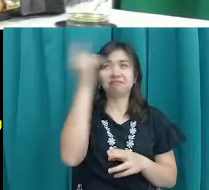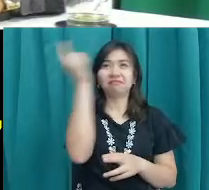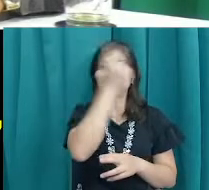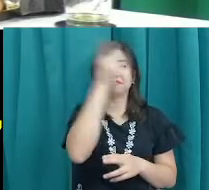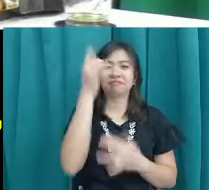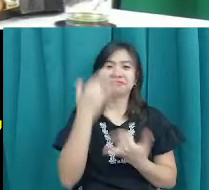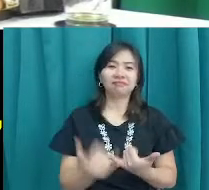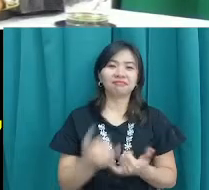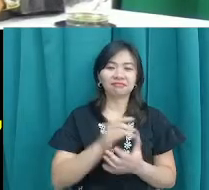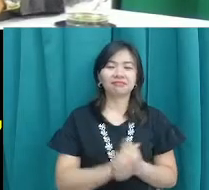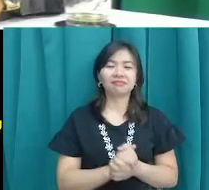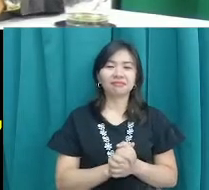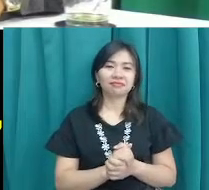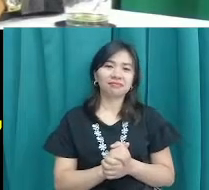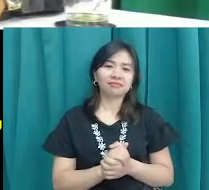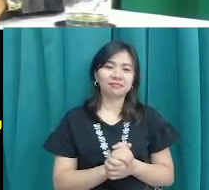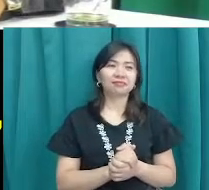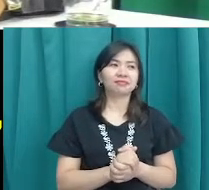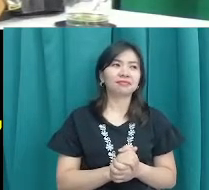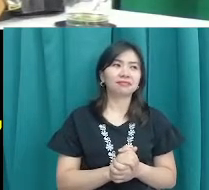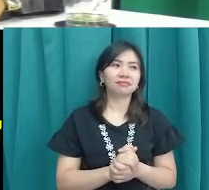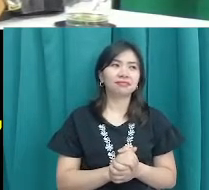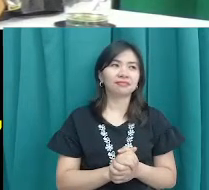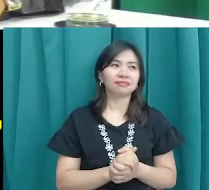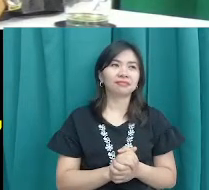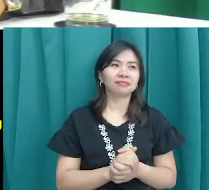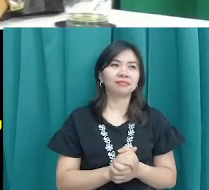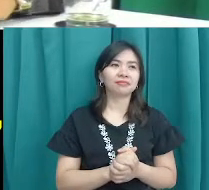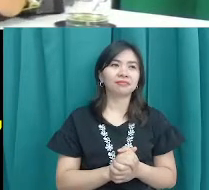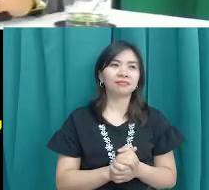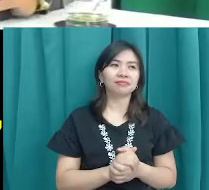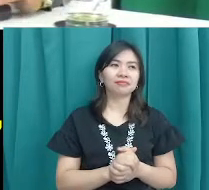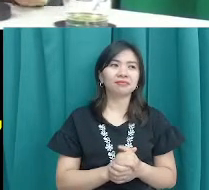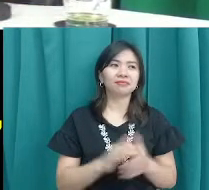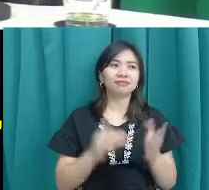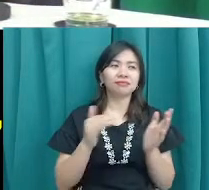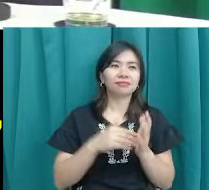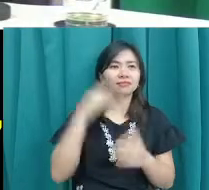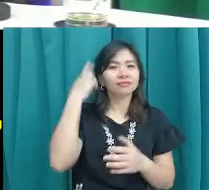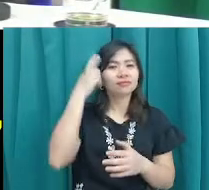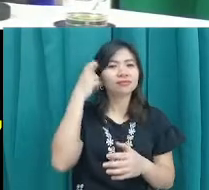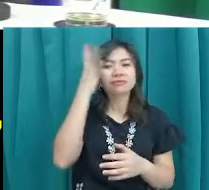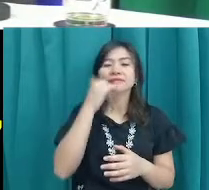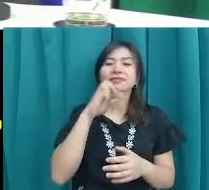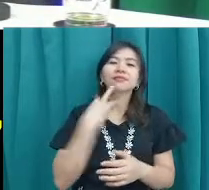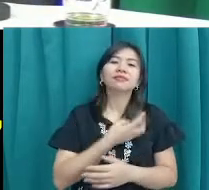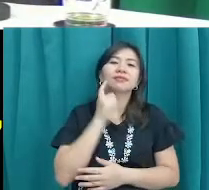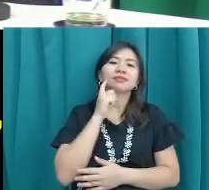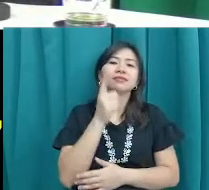Conrad dyan. Oh, di ba? Oh. Yeah. Kaya ko sinasabi sa inyo yan. Kasi tinan mo,